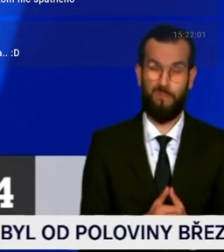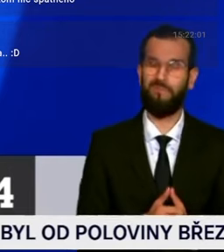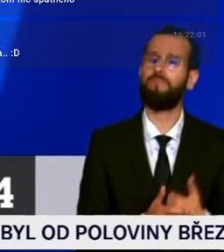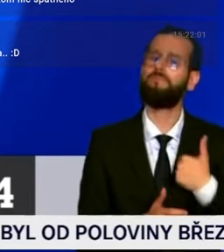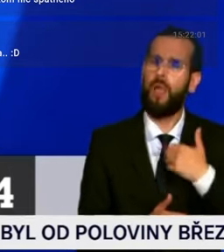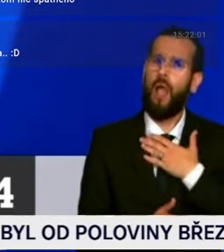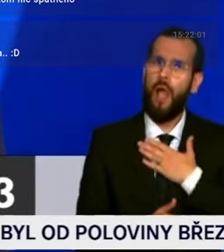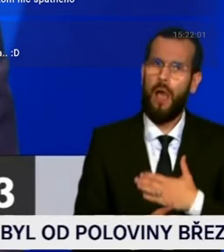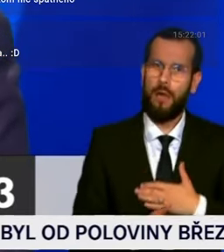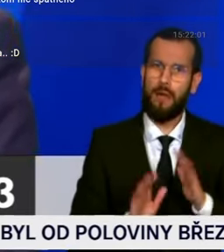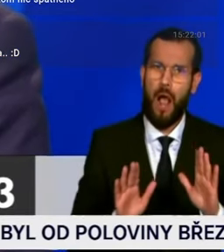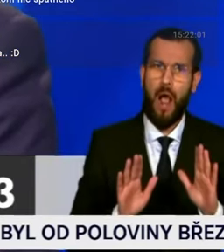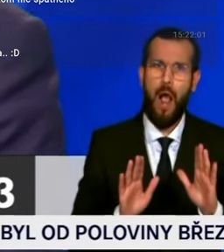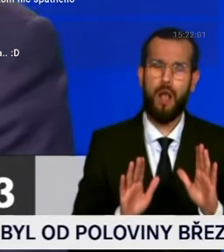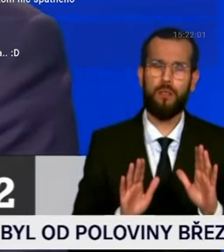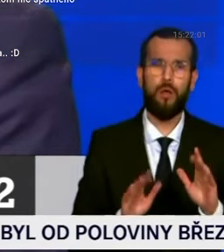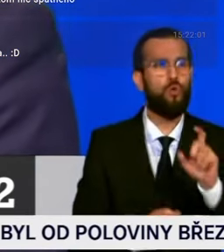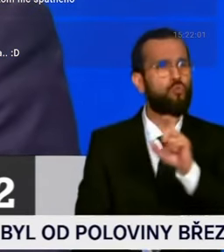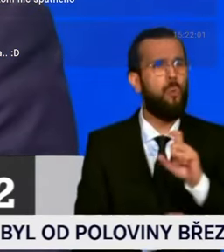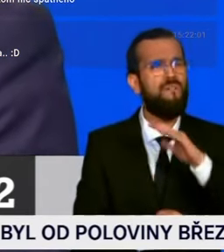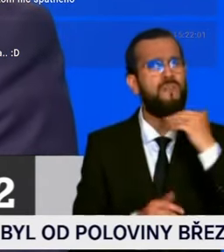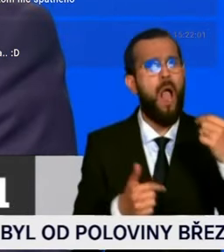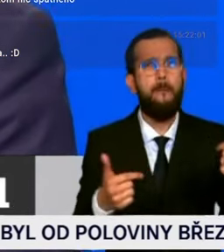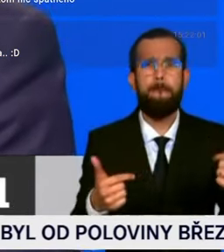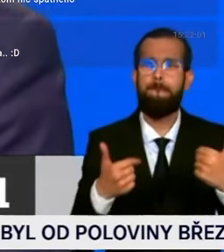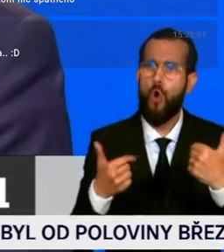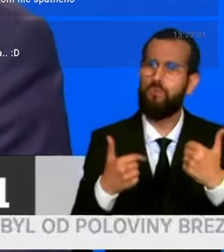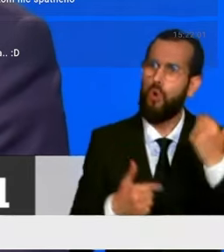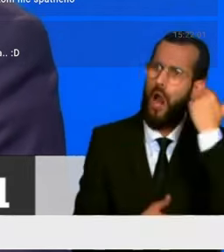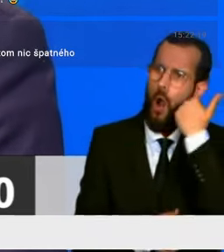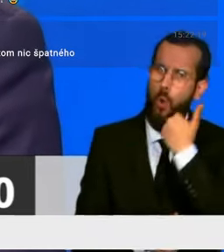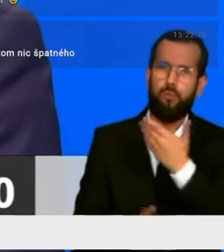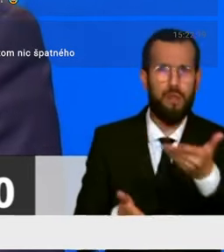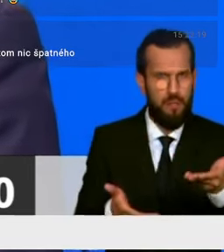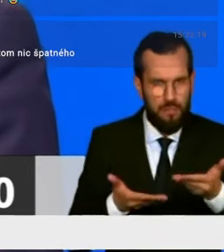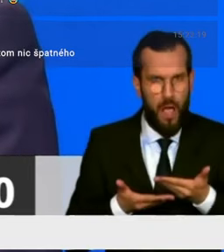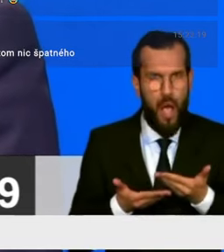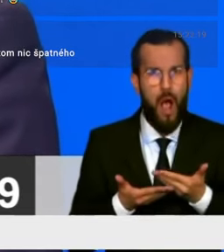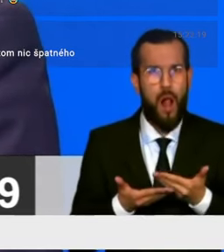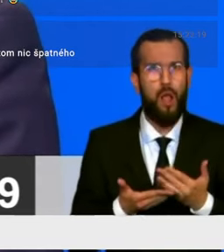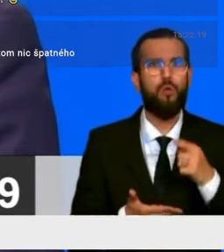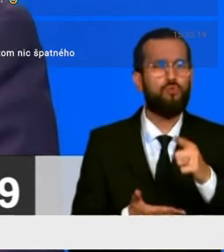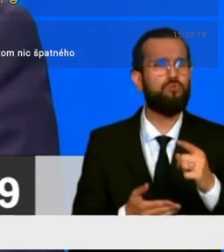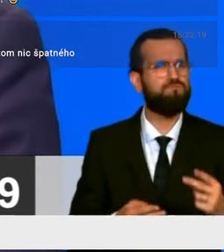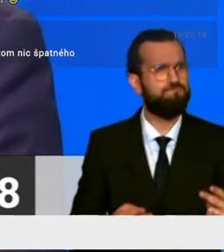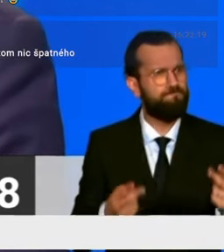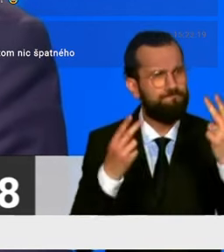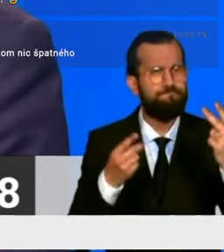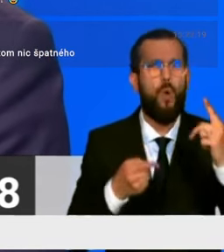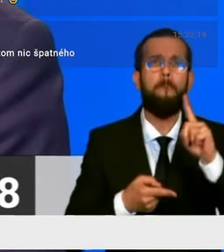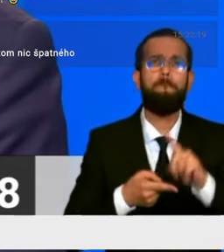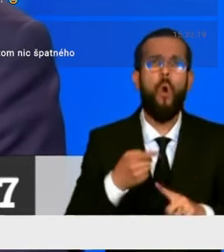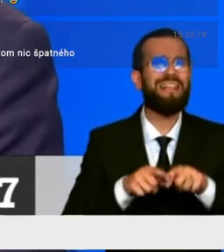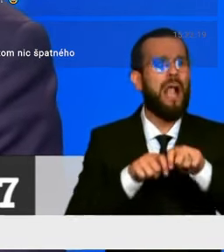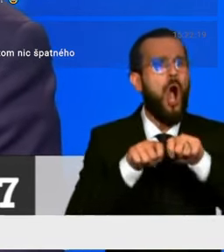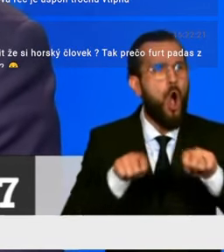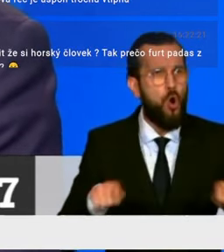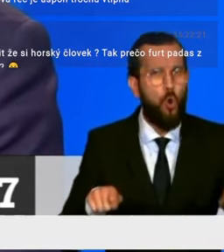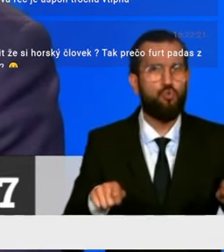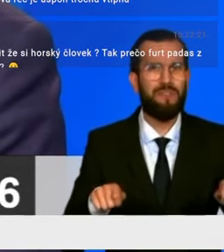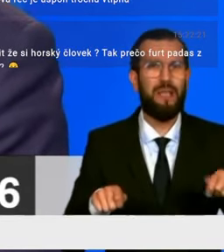rád že na základe veľkej podpory ľudí som nakoniec toto najvážnejšie politické rozhodnutie zatiaľ v mojej politickej